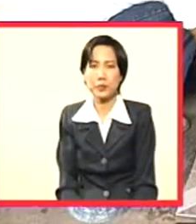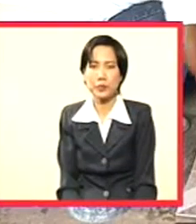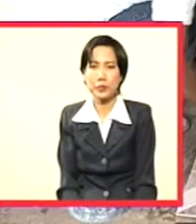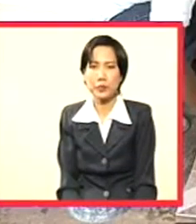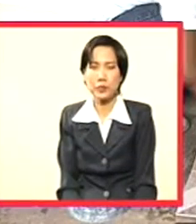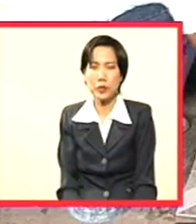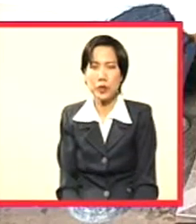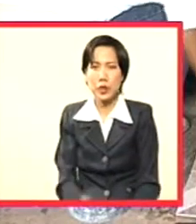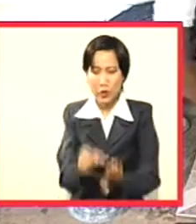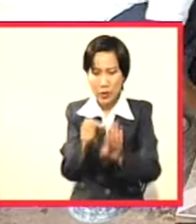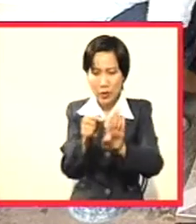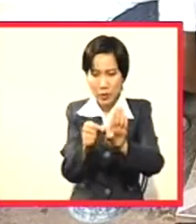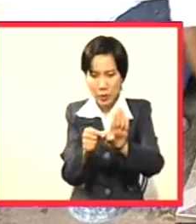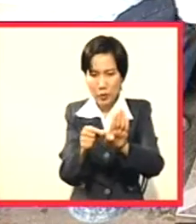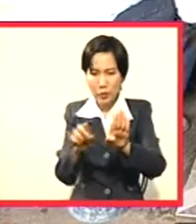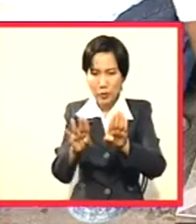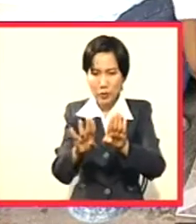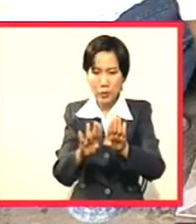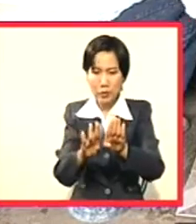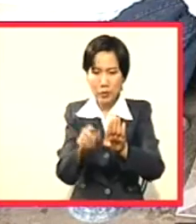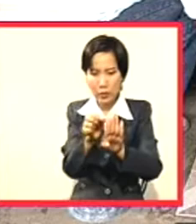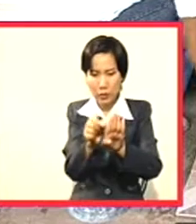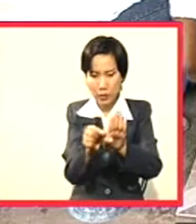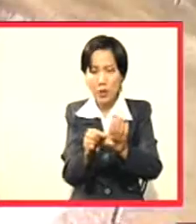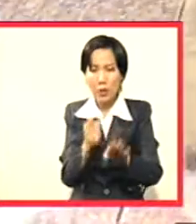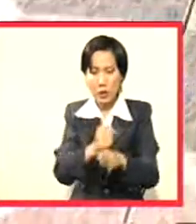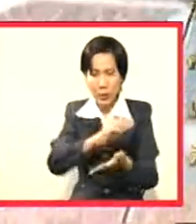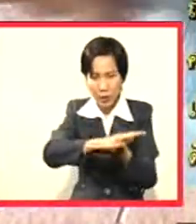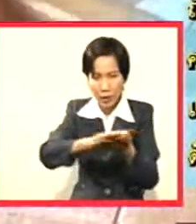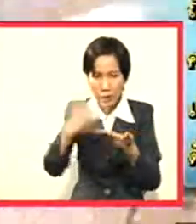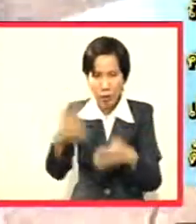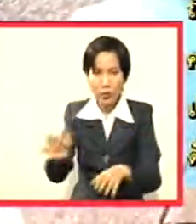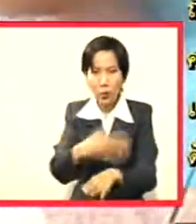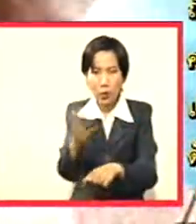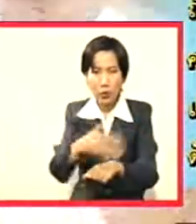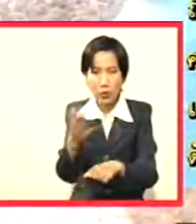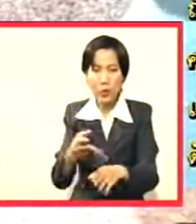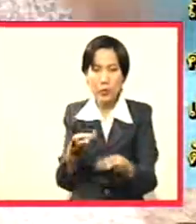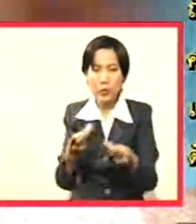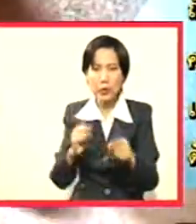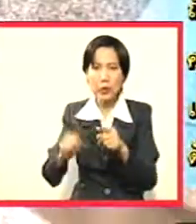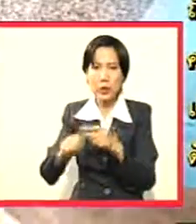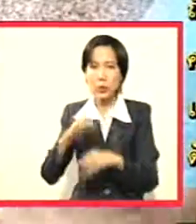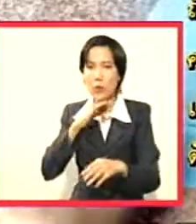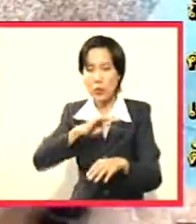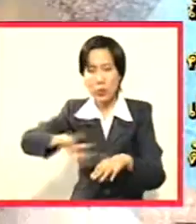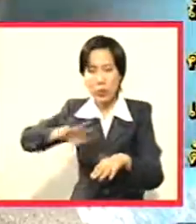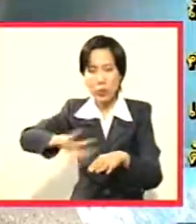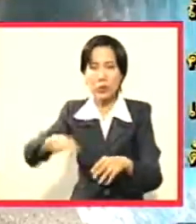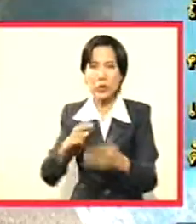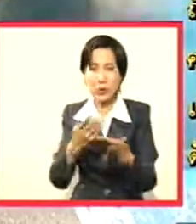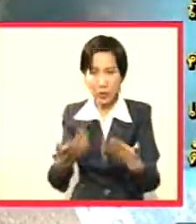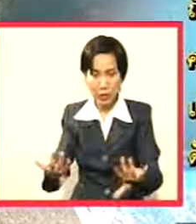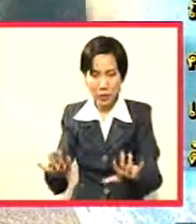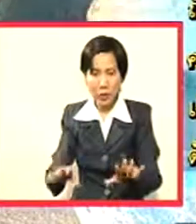ปในการยาแนวร่องก่อนอื่นจะต้องทำความสะอาดพื้นปัดกวาดฝุ่นปูนทรายและสิ่งสกปรกออกให้หมดถ้าจะ